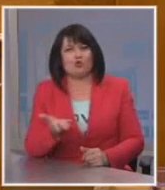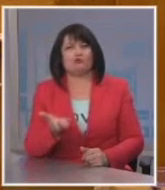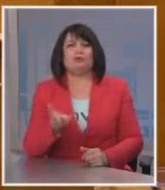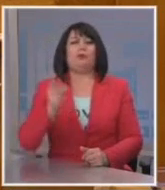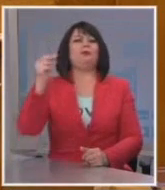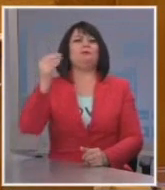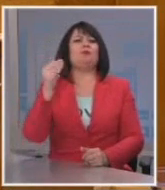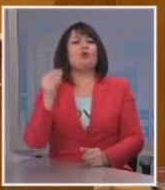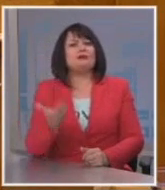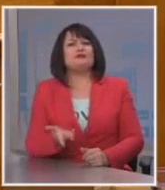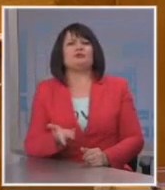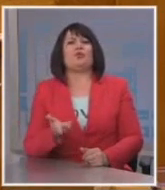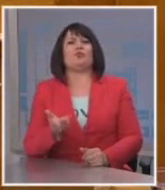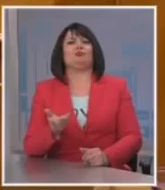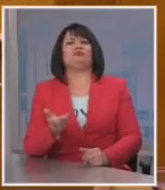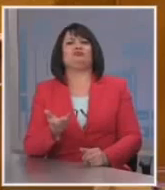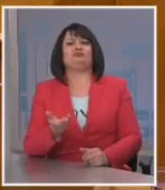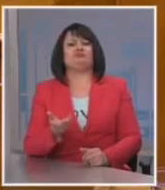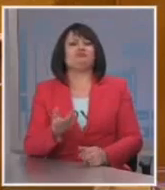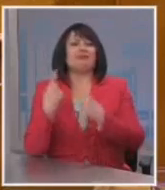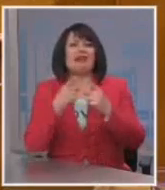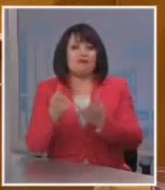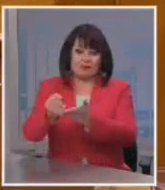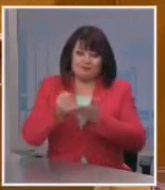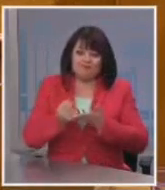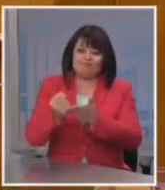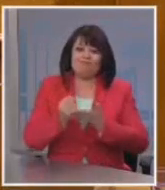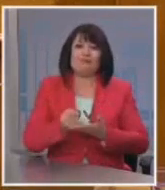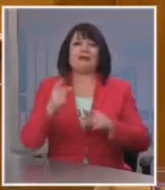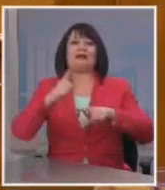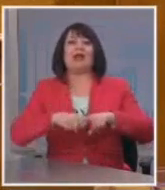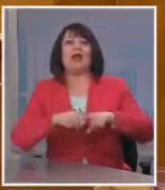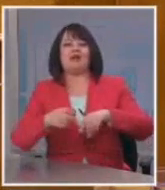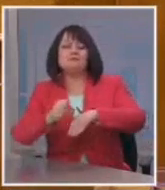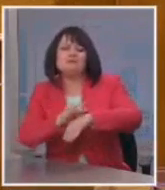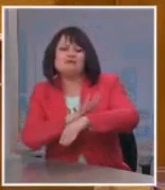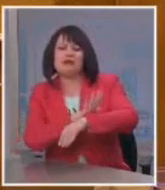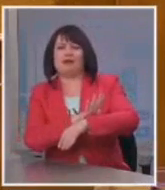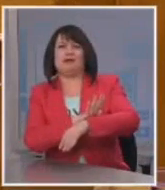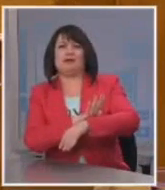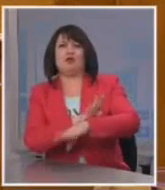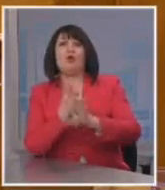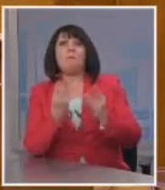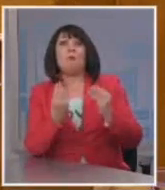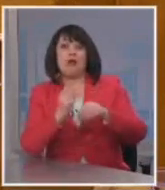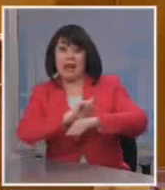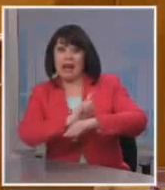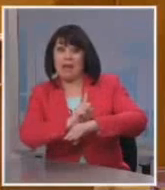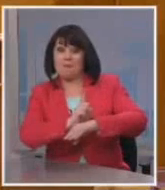πολιτισμού και των γραμμάτων για στήριξη της Ελλάδος. Είναι συγκινητικό ότι κάθε λεπτό που